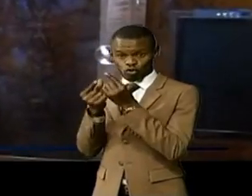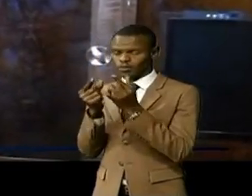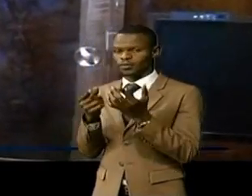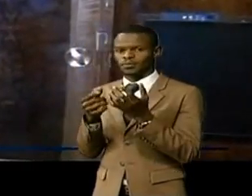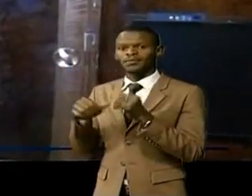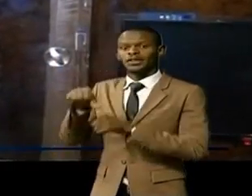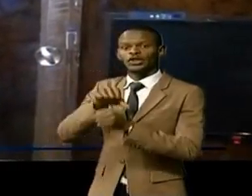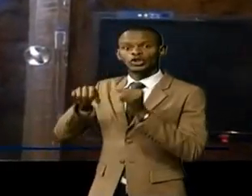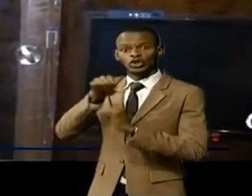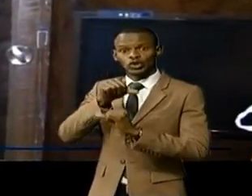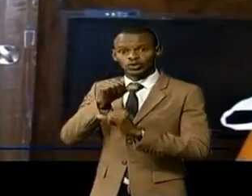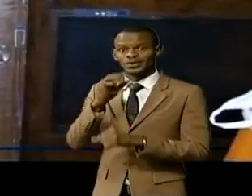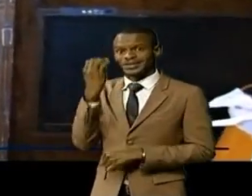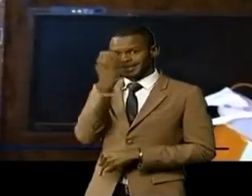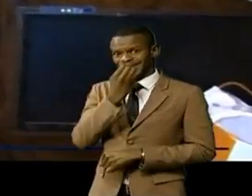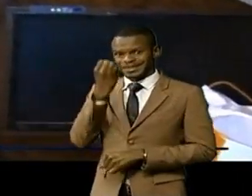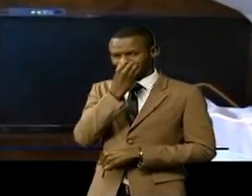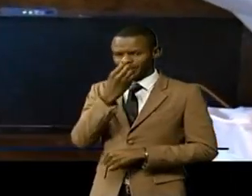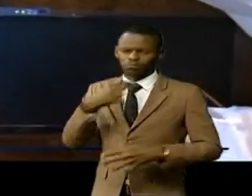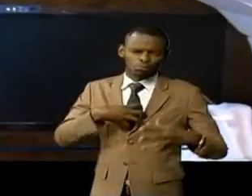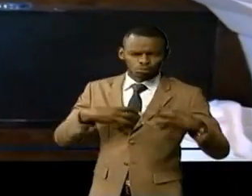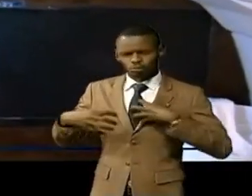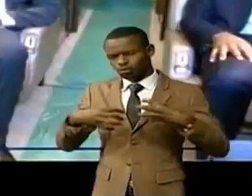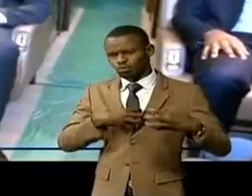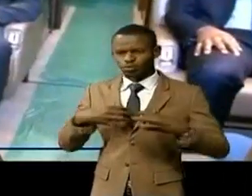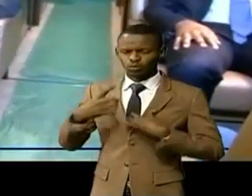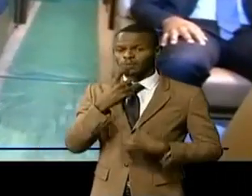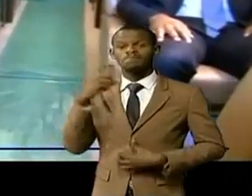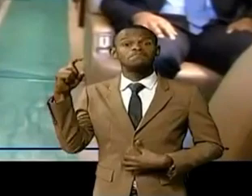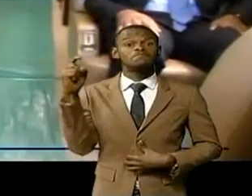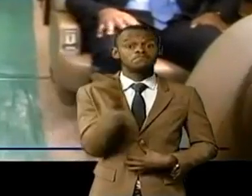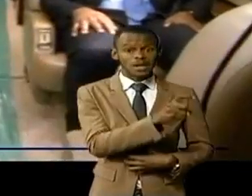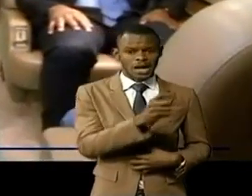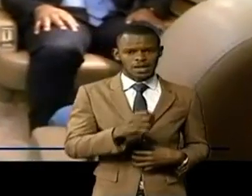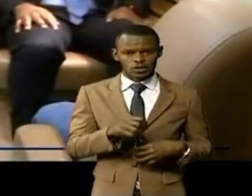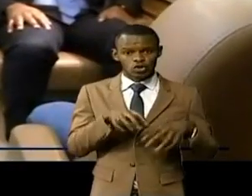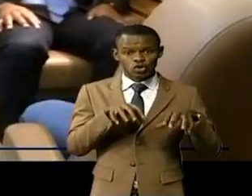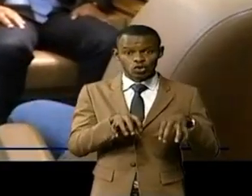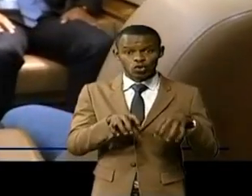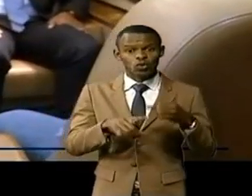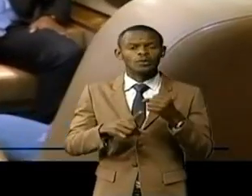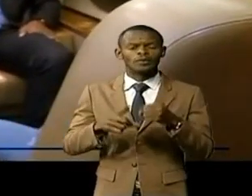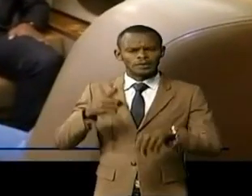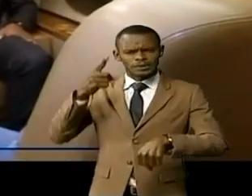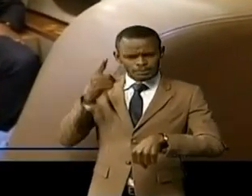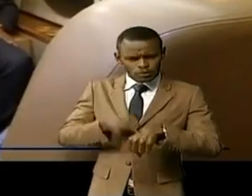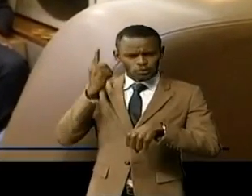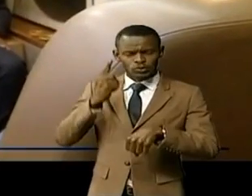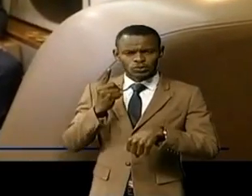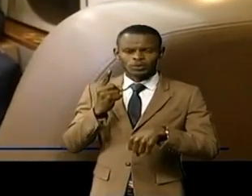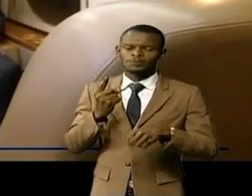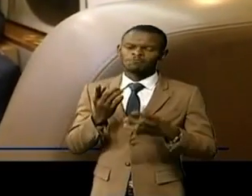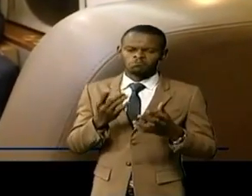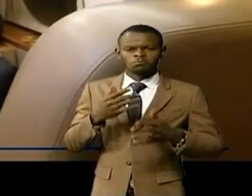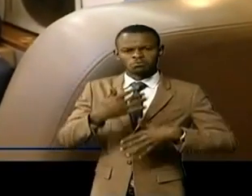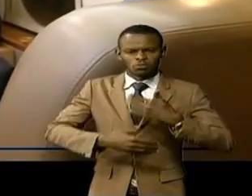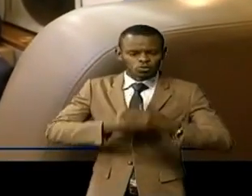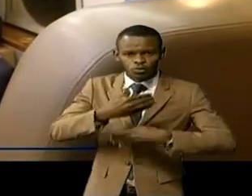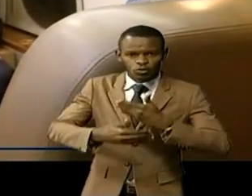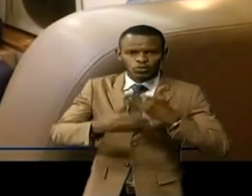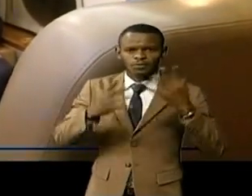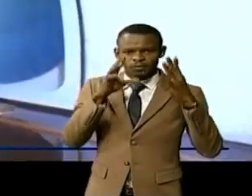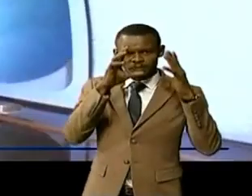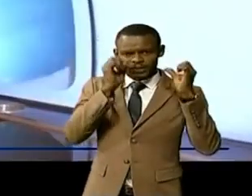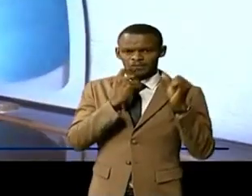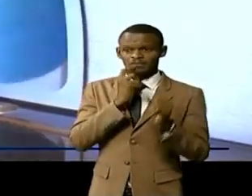la RDC. Sur instruction du président de la République, Félix-Antoine Tshisekedi Tshilombo, les directeurs de cabinet